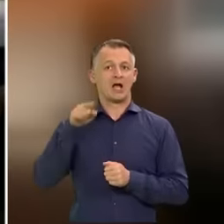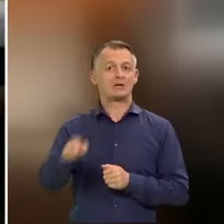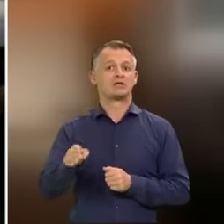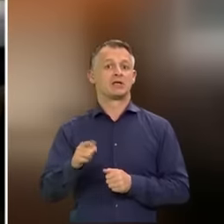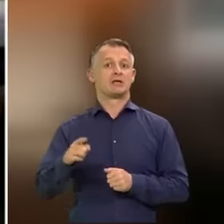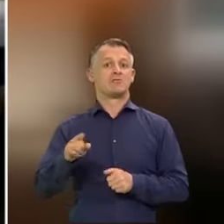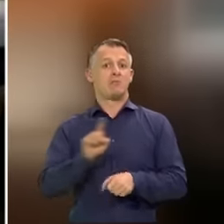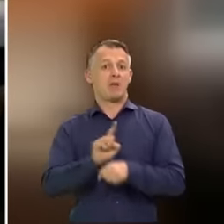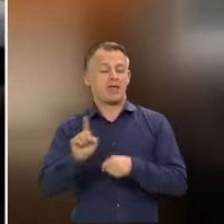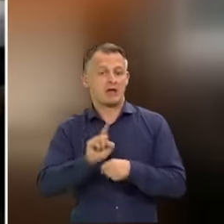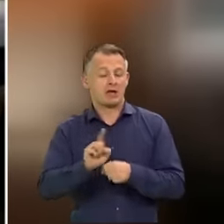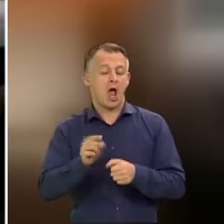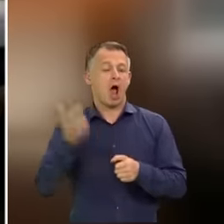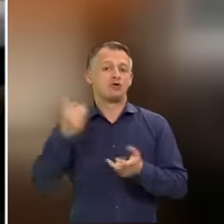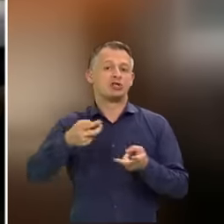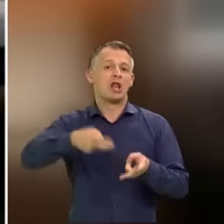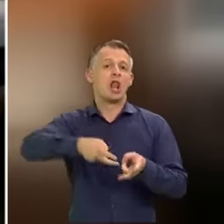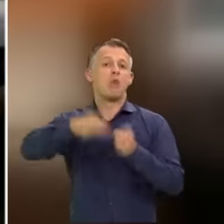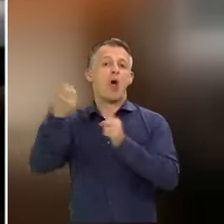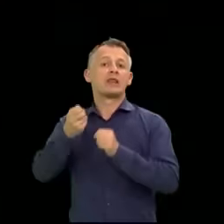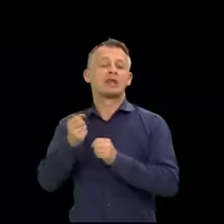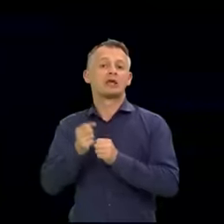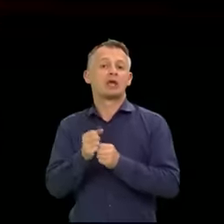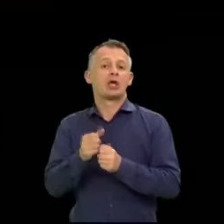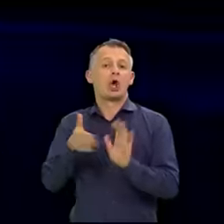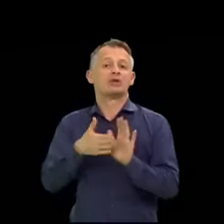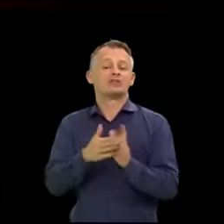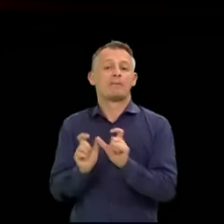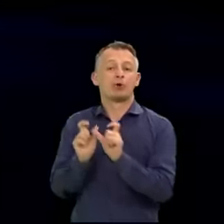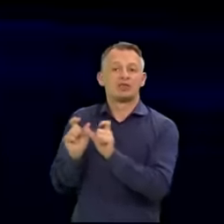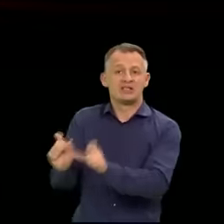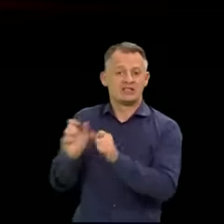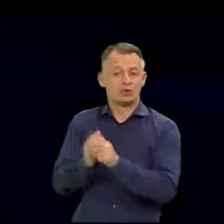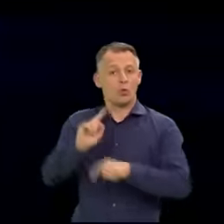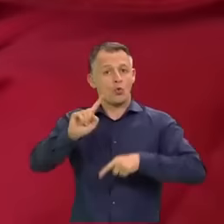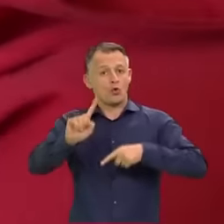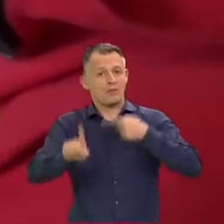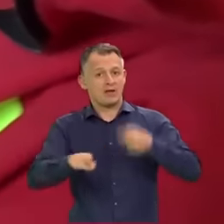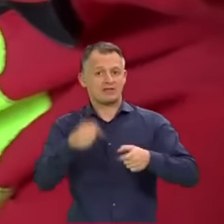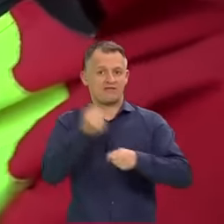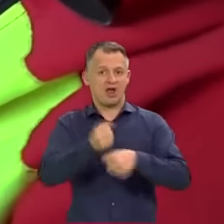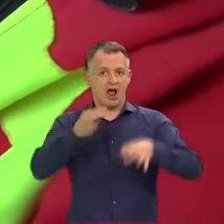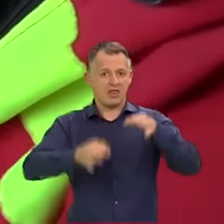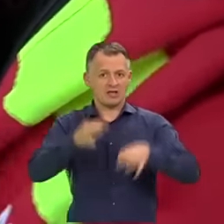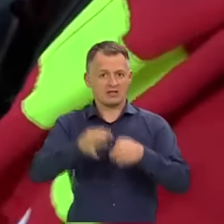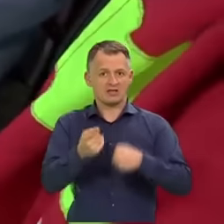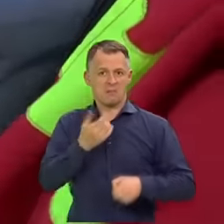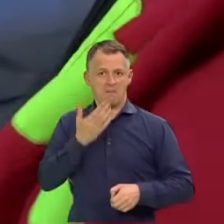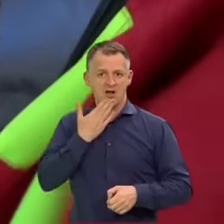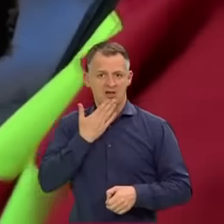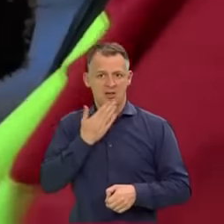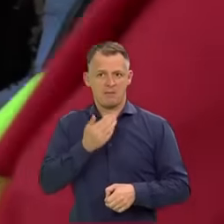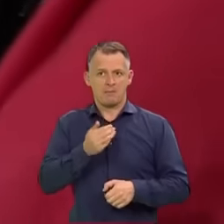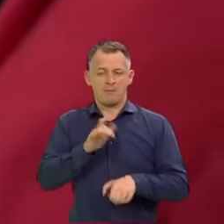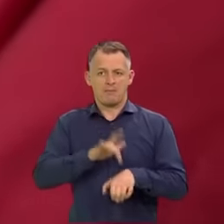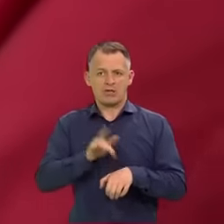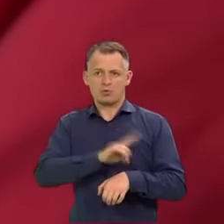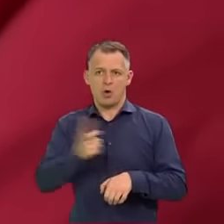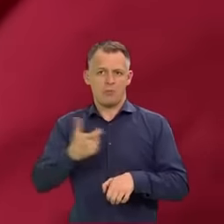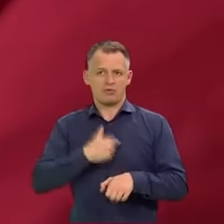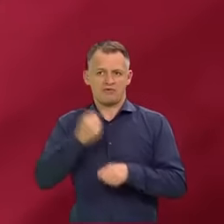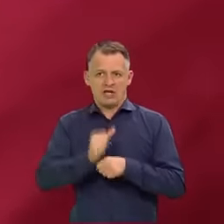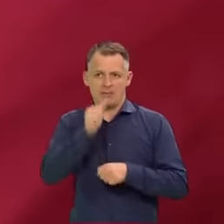fiind ridicate în condiții de siguranță și urmează a fi expertizate. Din păcate, medicii n-au mai putut face nimic pentru a-i